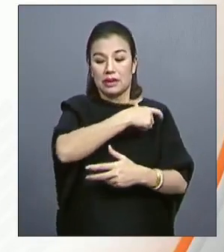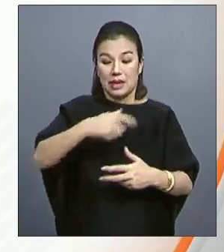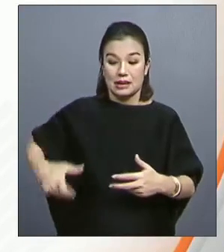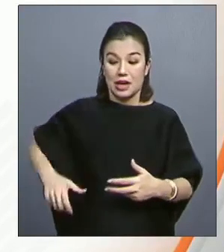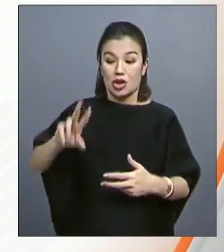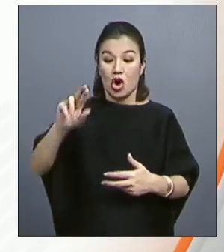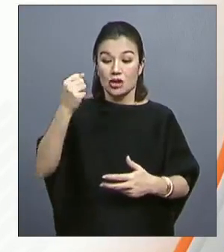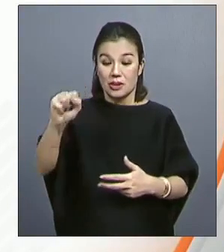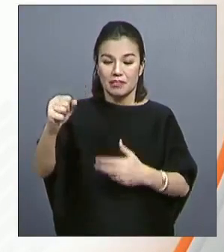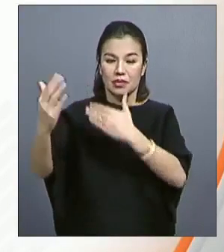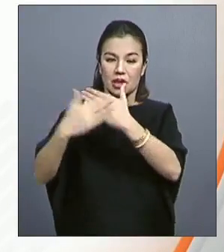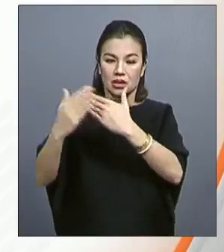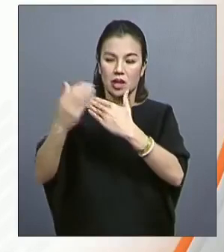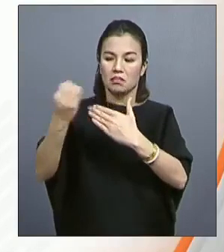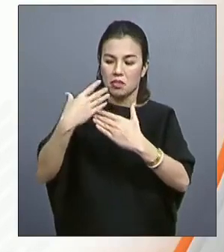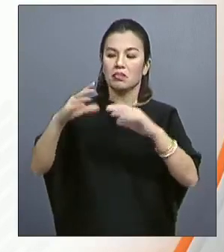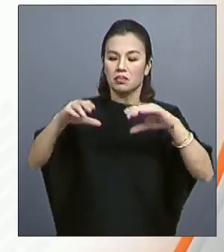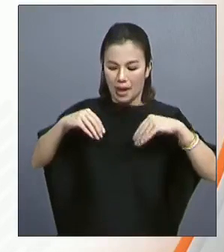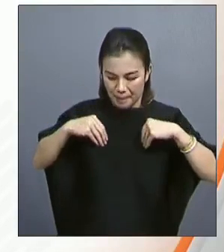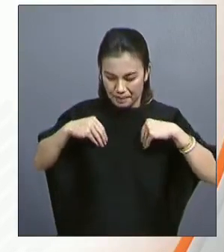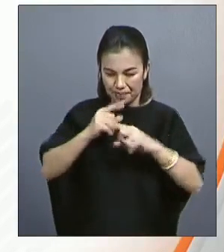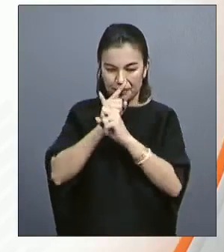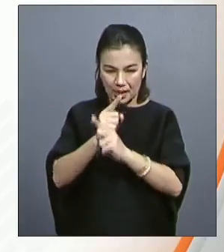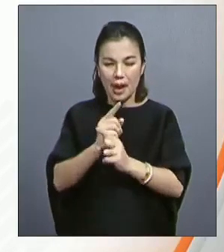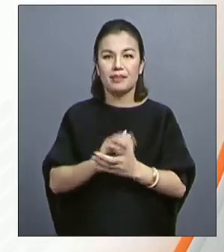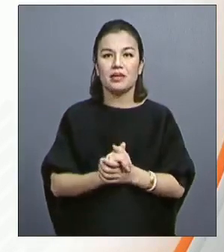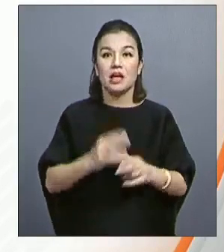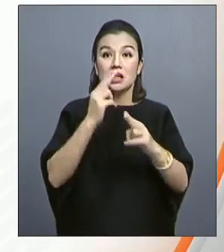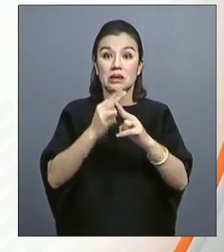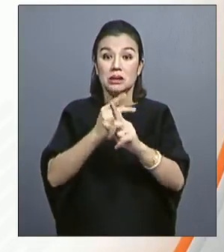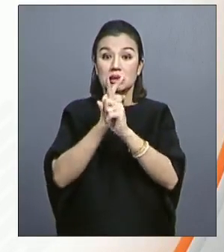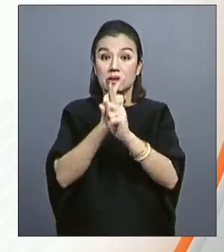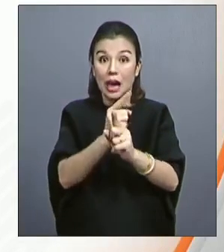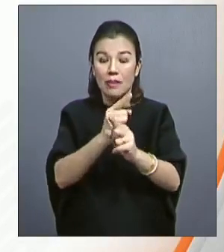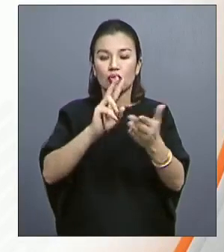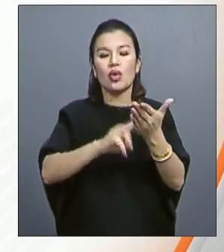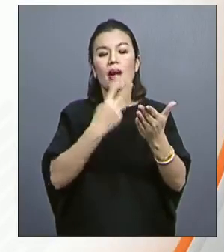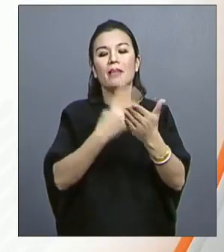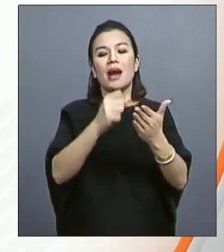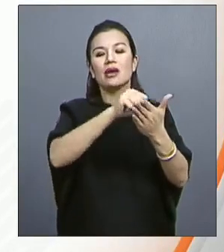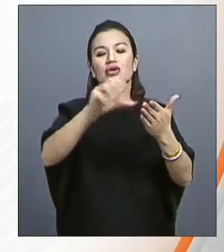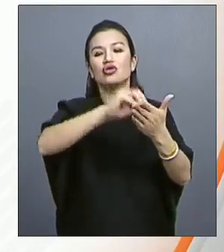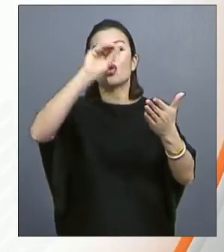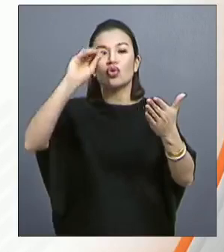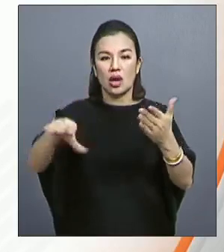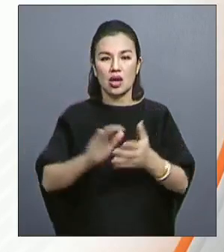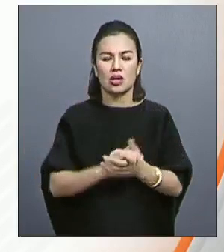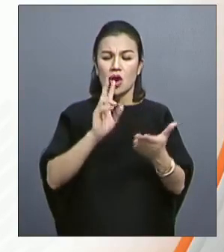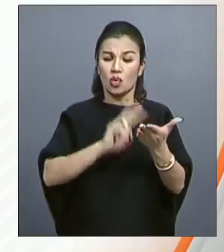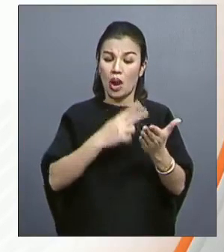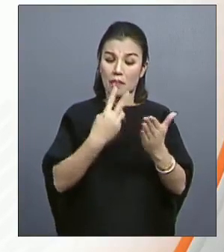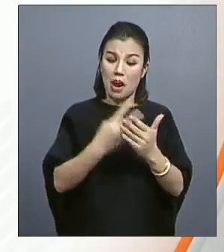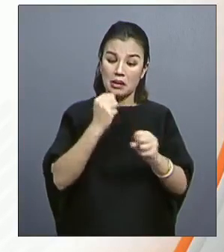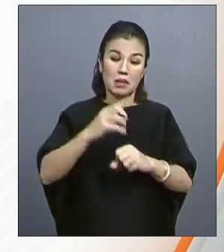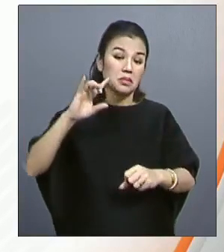เสนอชื่อบุคคลใดไม่เป็นไปตามรัฐธรรมนูญก็ถือว่าไม่มีการเสนอชื่อบุคคลนั้นไม่นับเป็นการกระทำที่เป็นปฏิปักษ์ต่อ